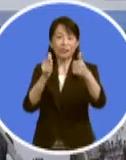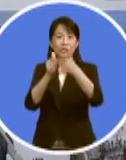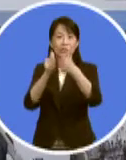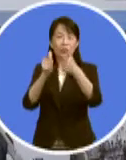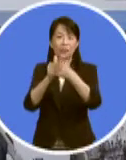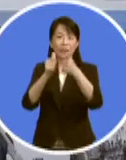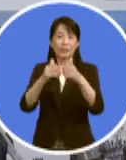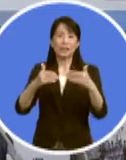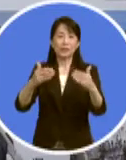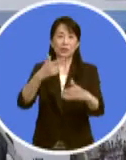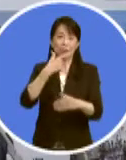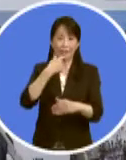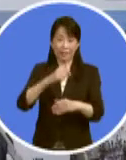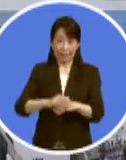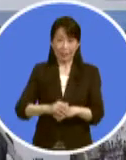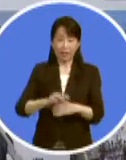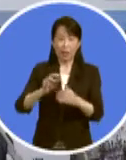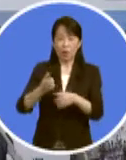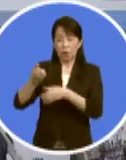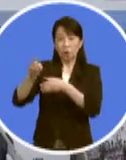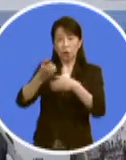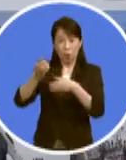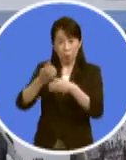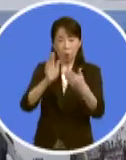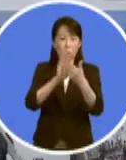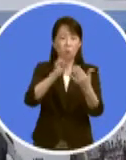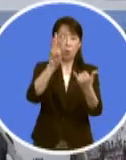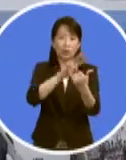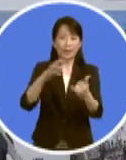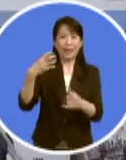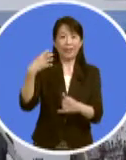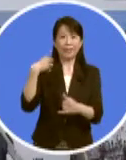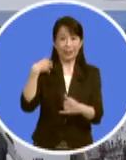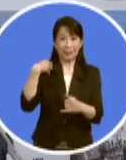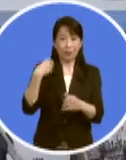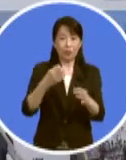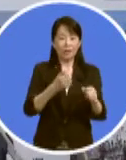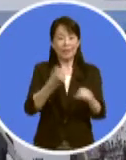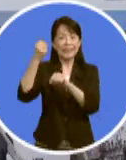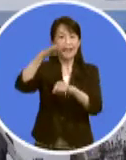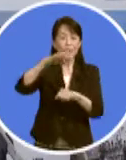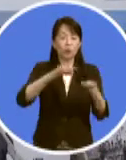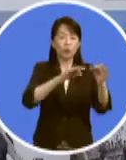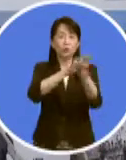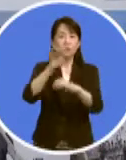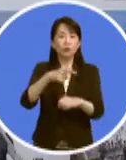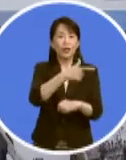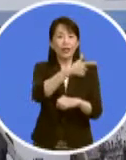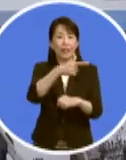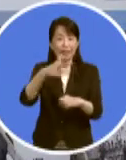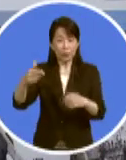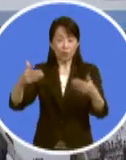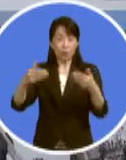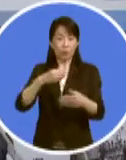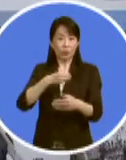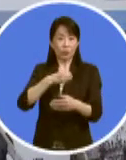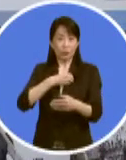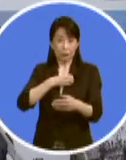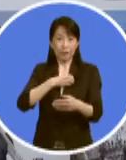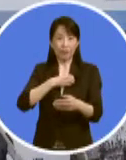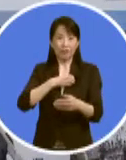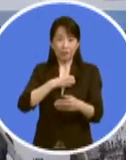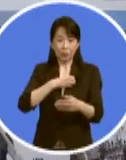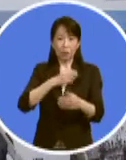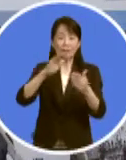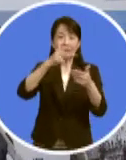をしてまいりますけれどもそういった消防とか防災担当もしくはそういった避難所の運営等の職員のですね